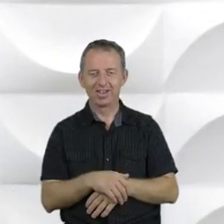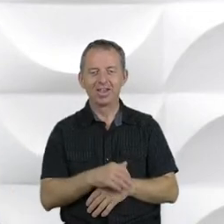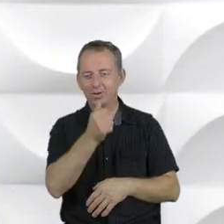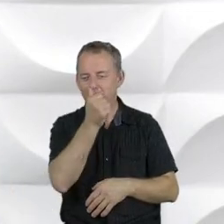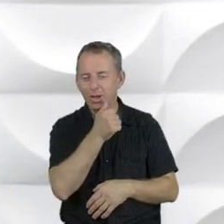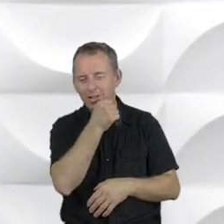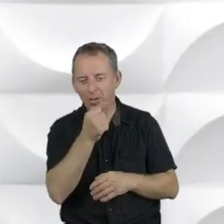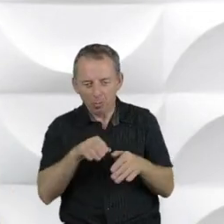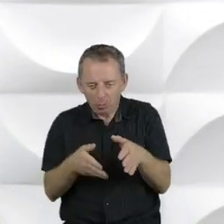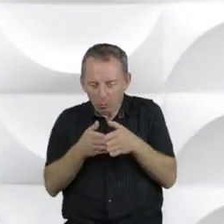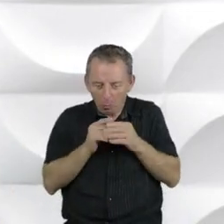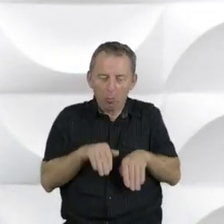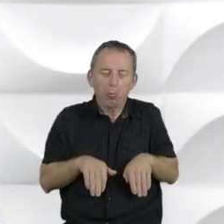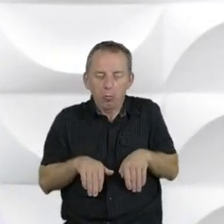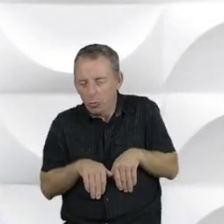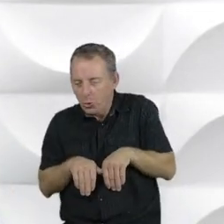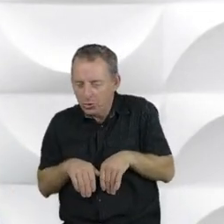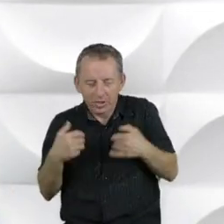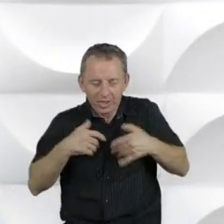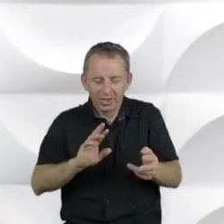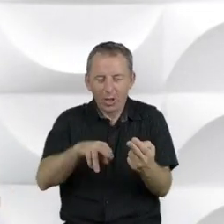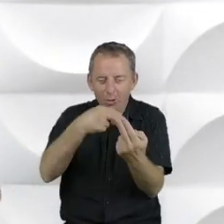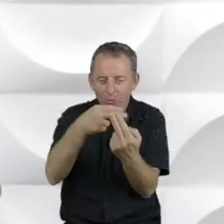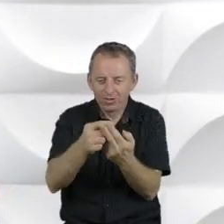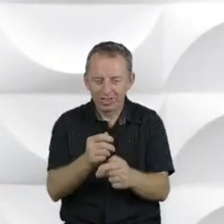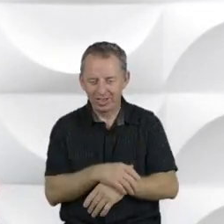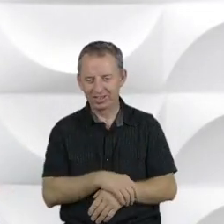zatajniaczyć i milczeć?